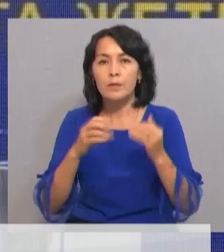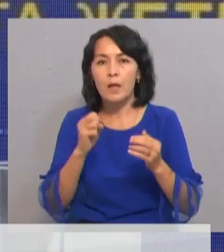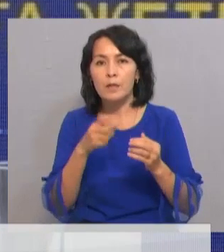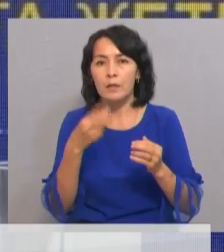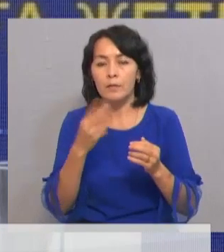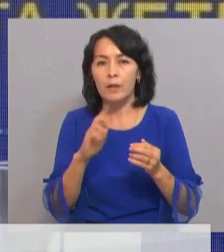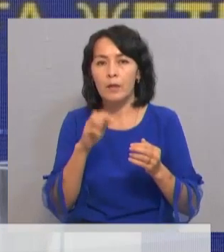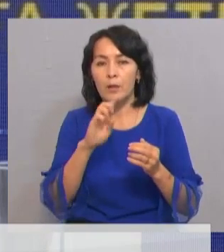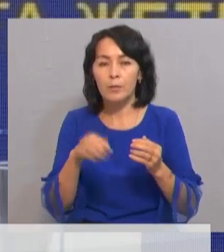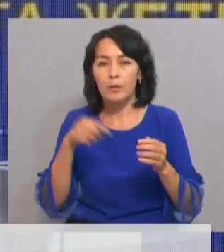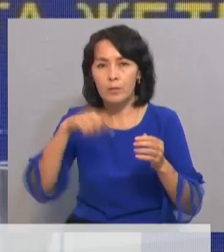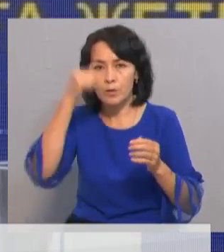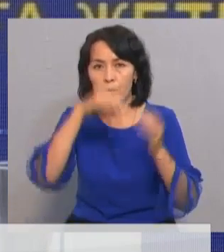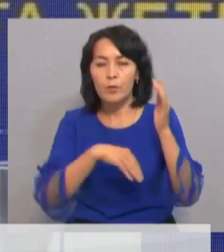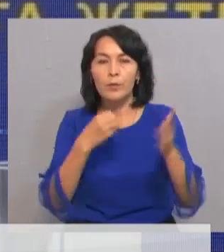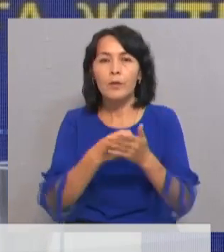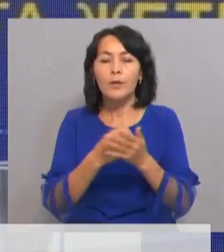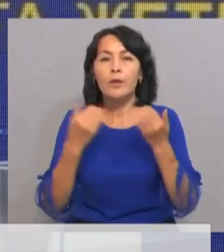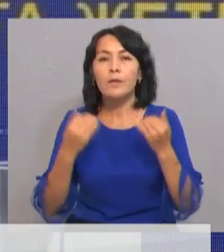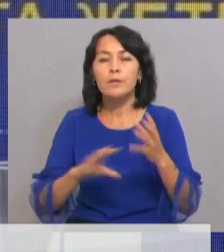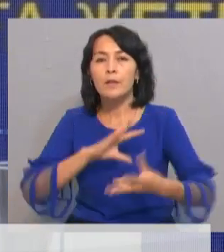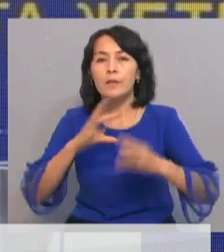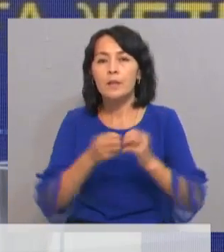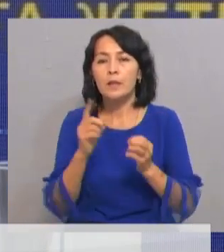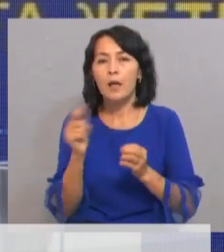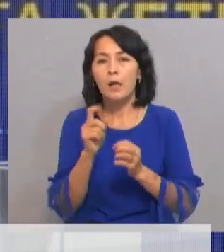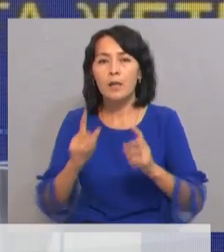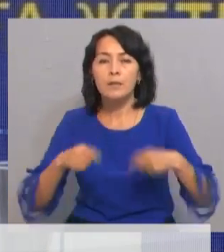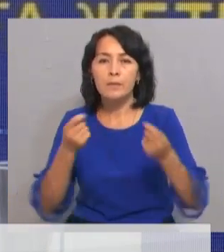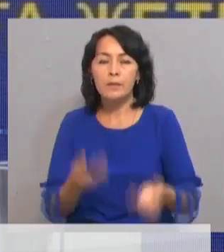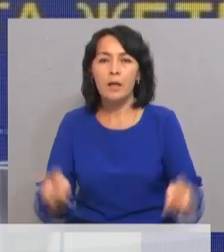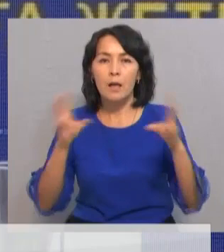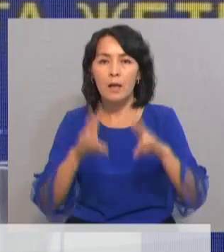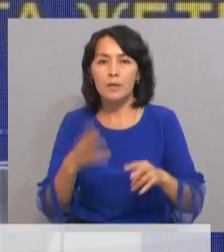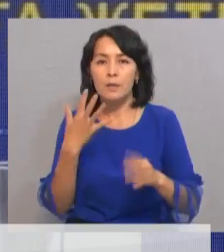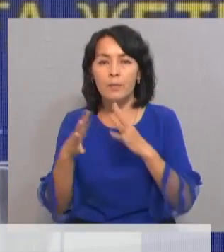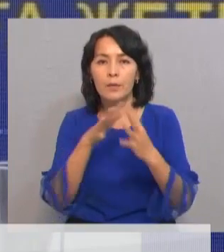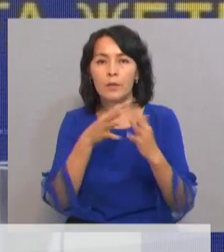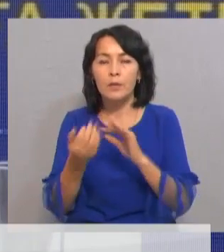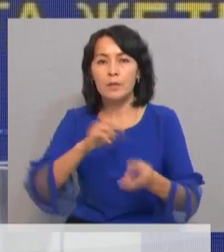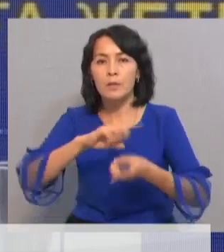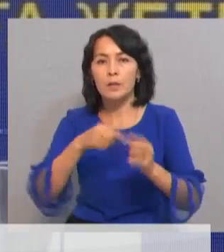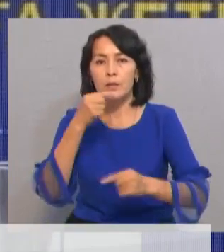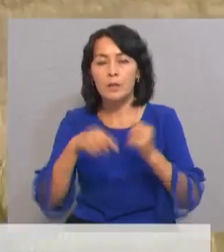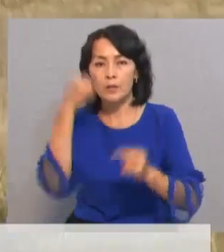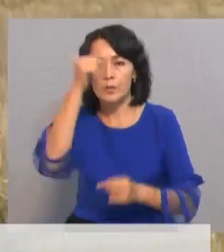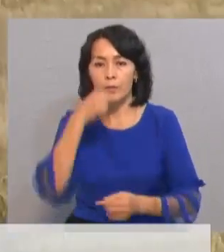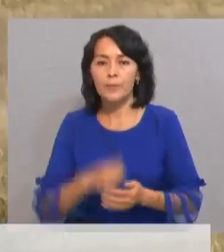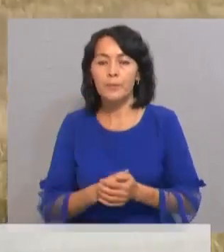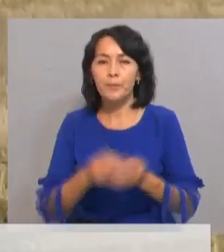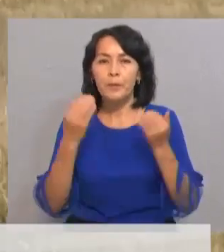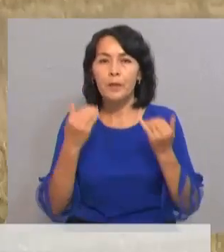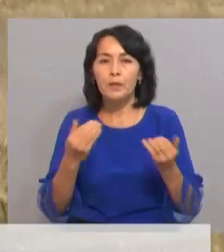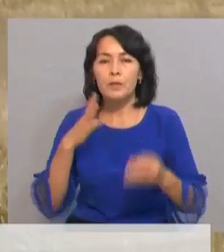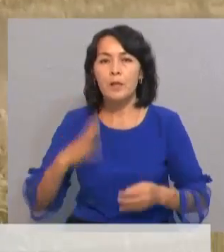Асар-2 Кайнарбулак до конца года будет внедрена централизованная газовая система. Остальные 5 населенных пунктов, переходящие на следующий год. Спикер